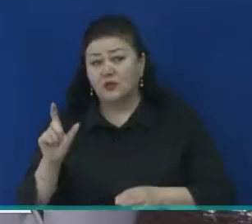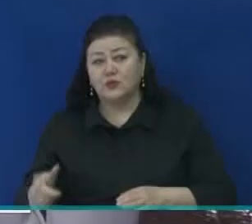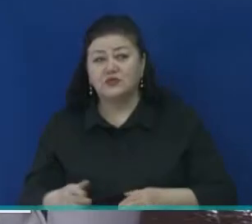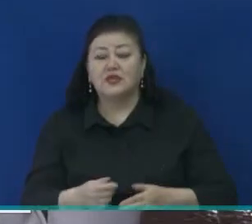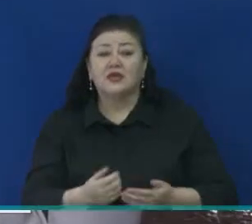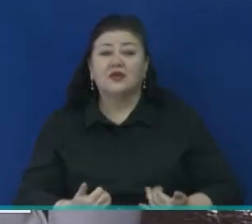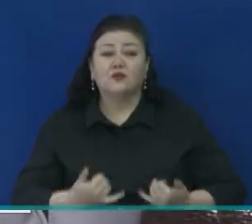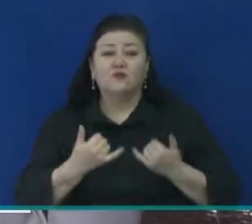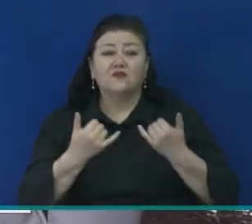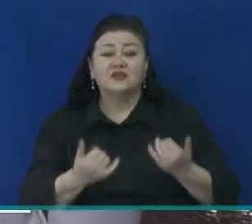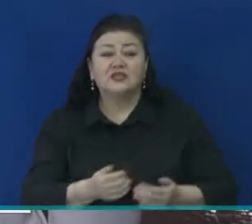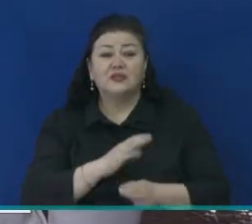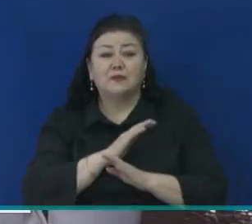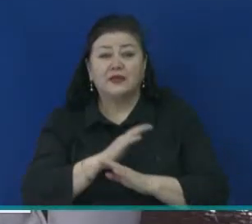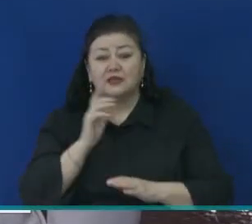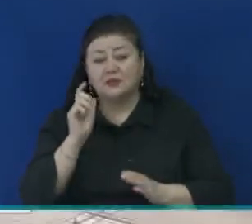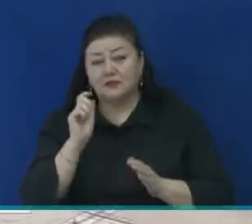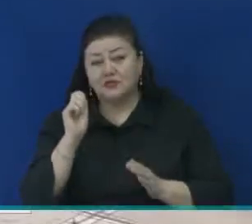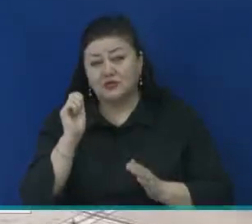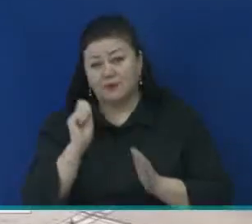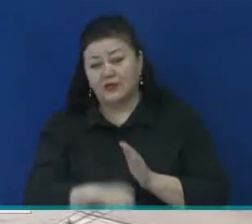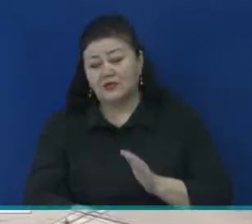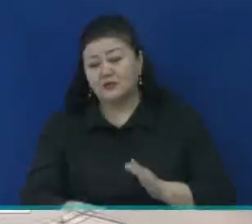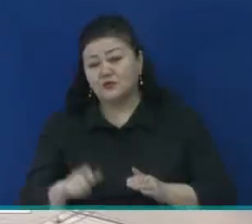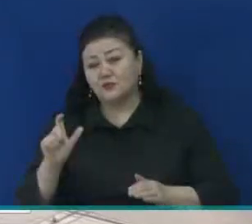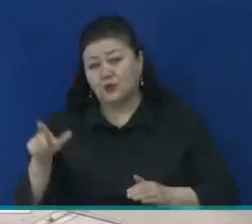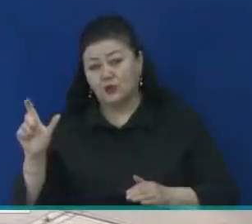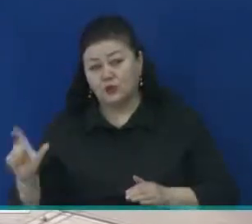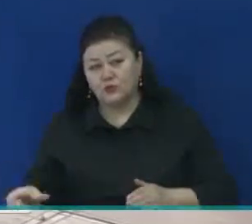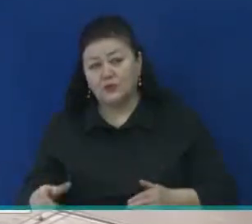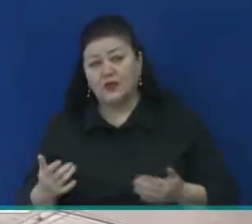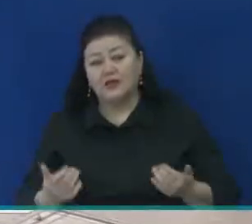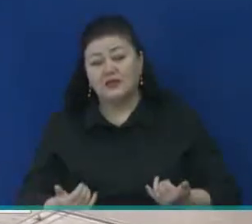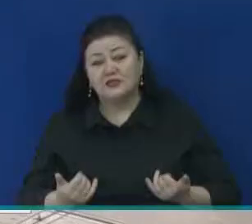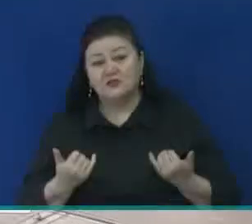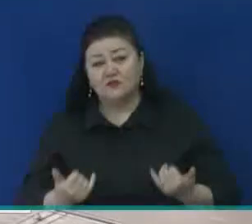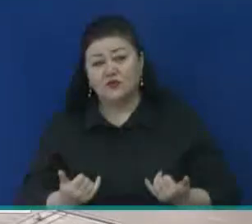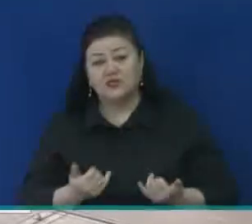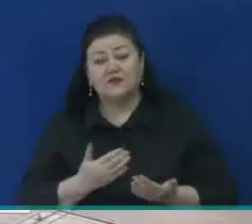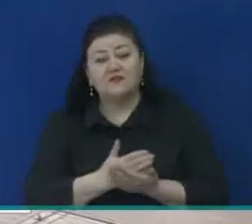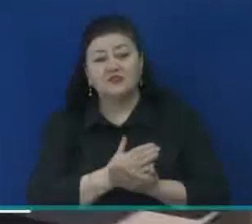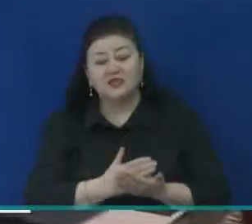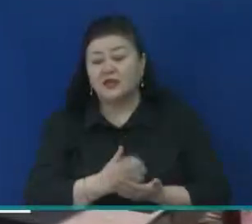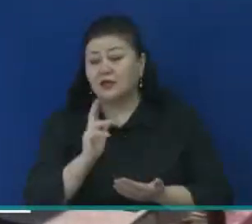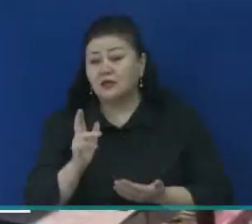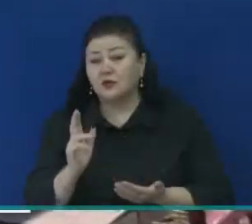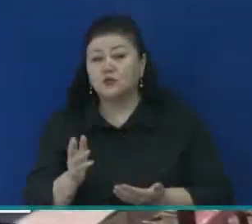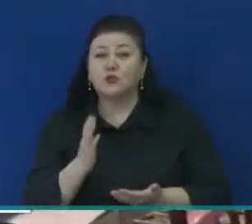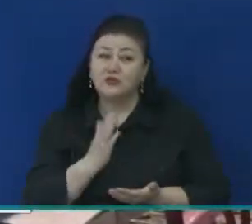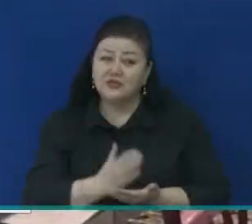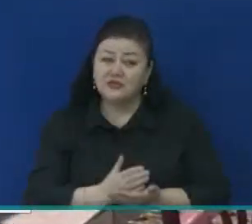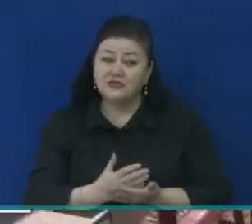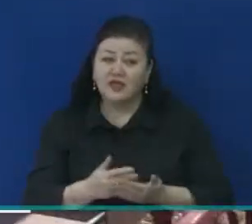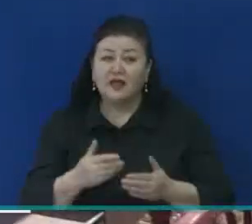рухына. Бейбіт кезеңде дүниеден өткен ардагерлерге, бүгінде ортамызда жүрген ардагерлер мен тыл еңбеккерлерінің құрметіне